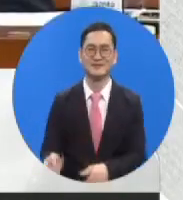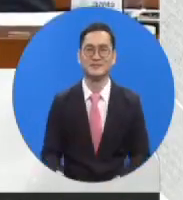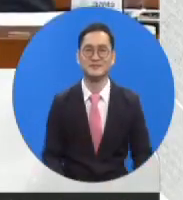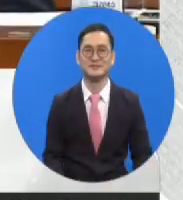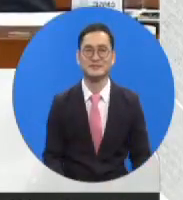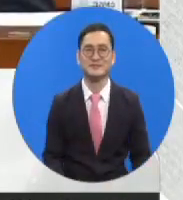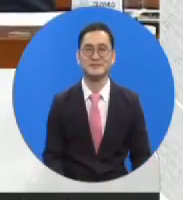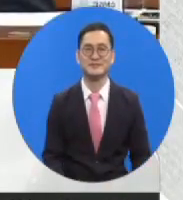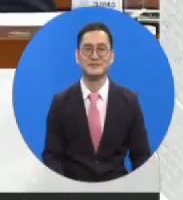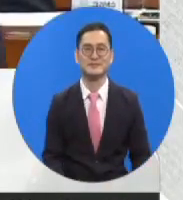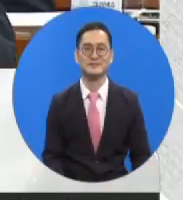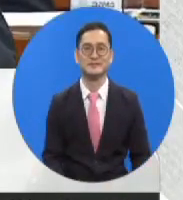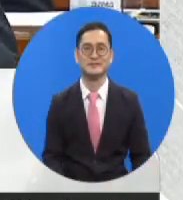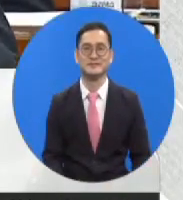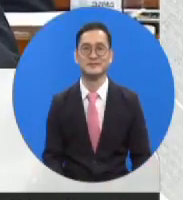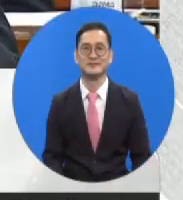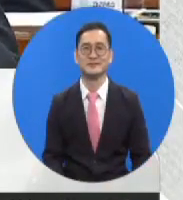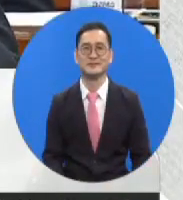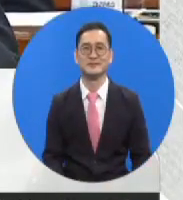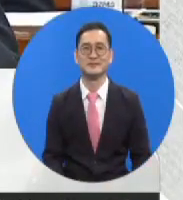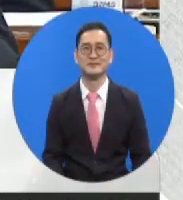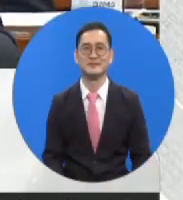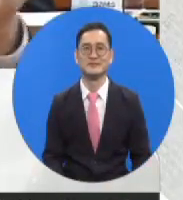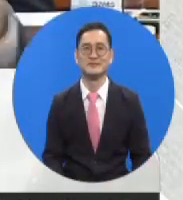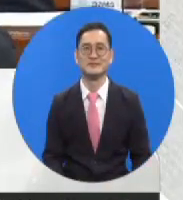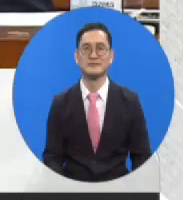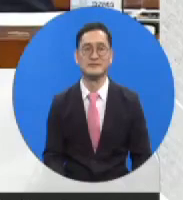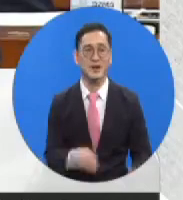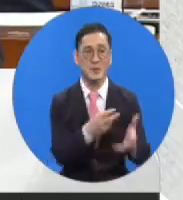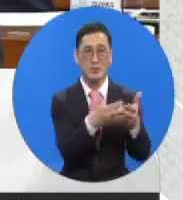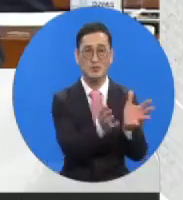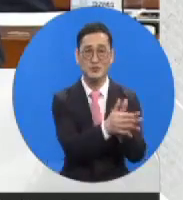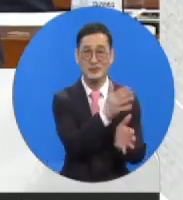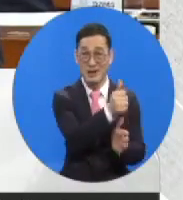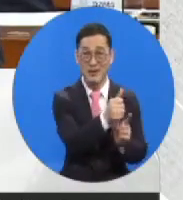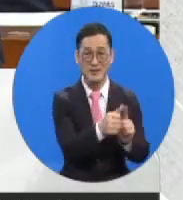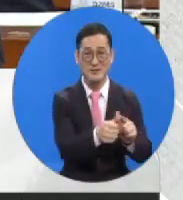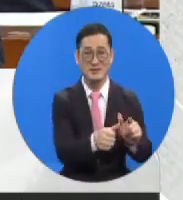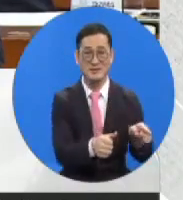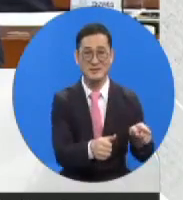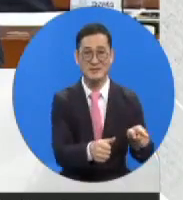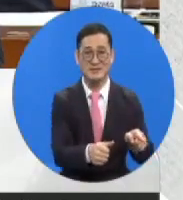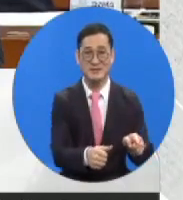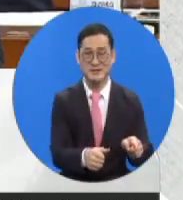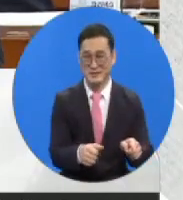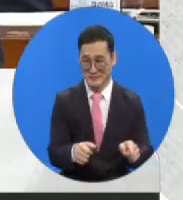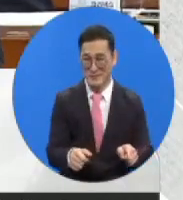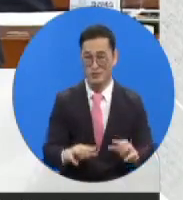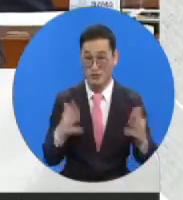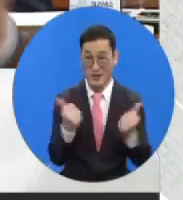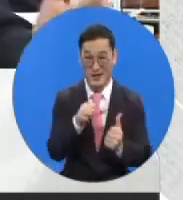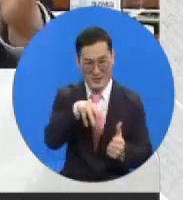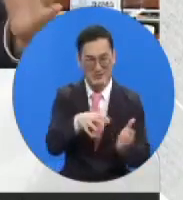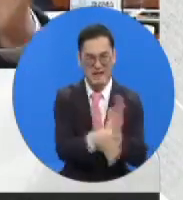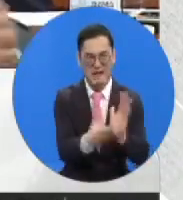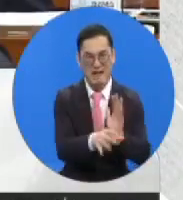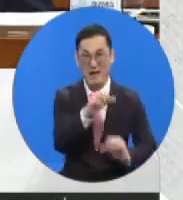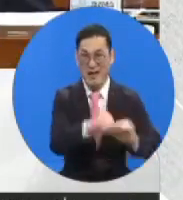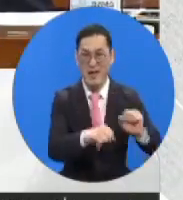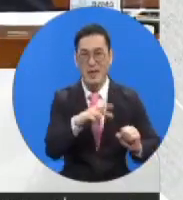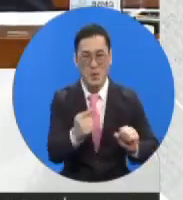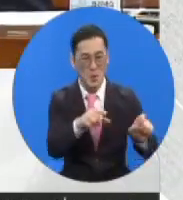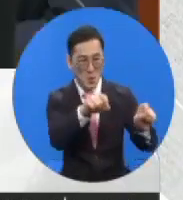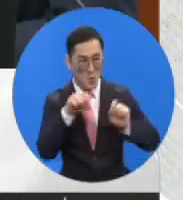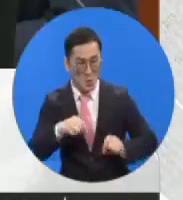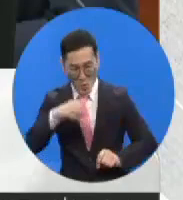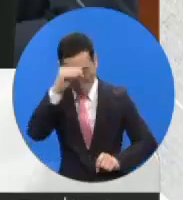추미애 장관이 국회 나와서 저렇게 막무가내식의 모습을 보여주었다 하더라도 윤석열 총장만큼은 또 많은 국민들이 이런